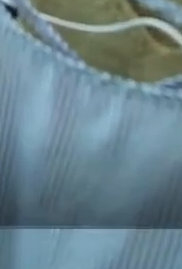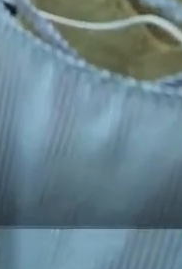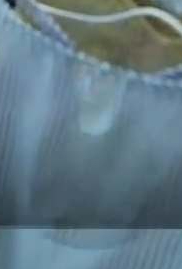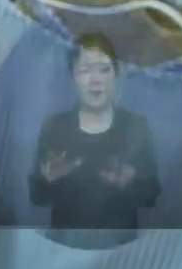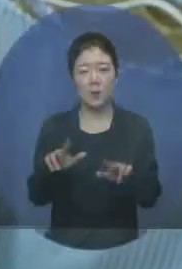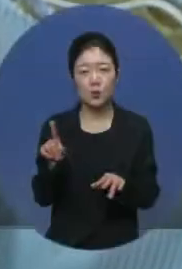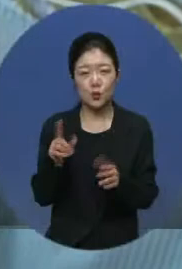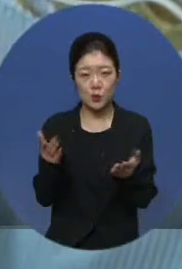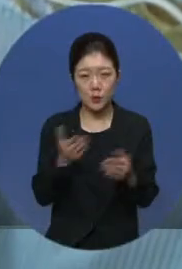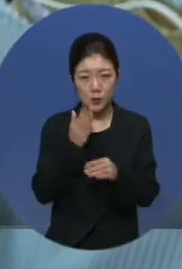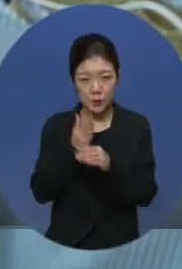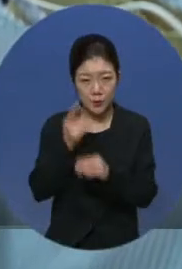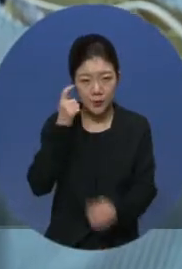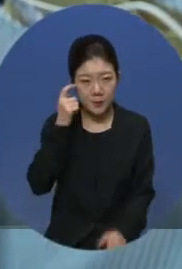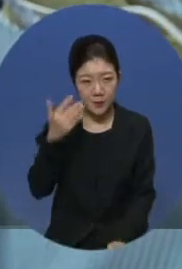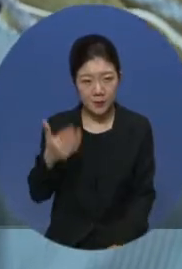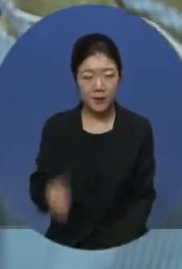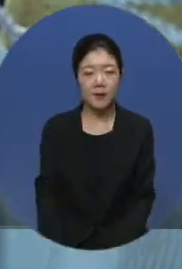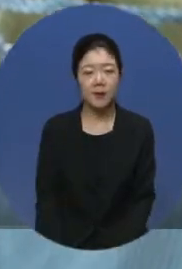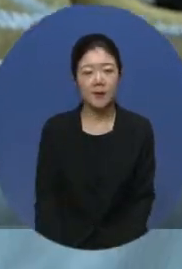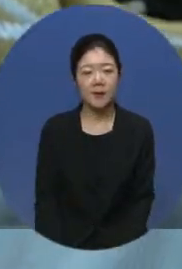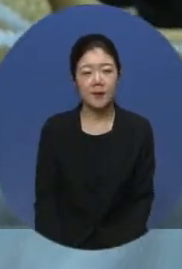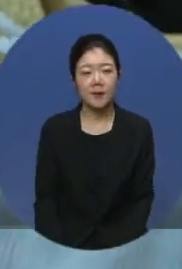무슨 일 하고 있어요? 이거요.